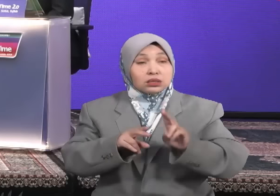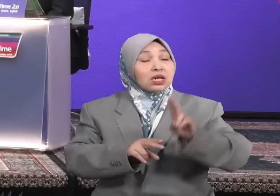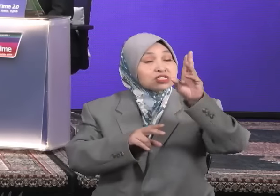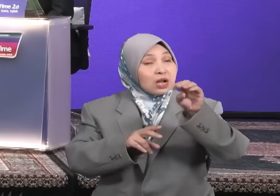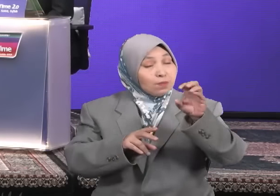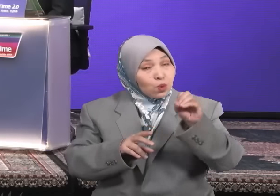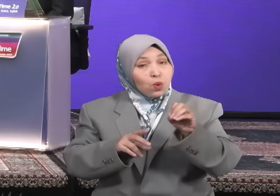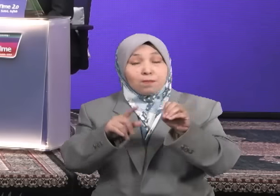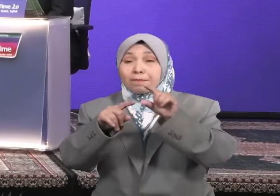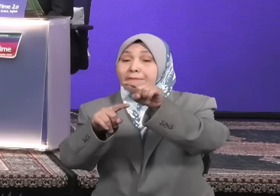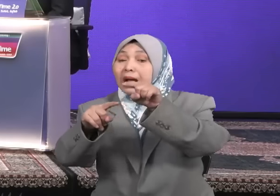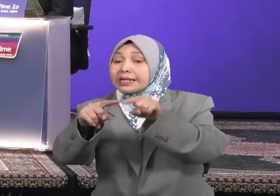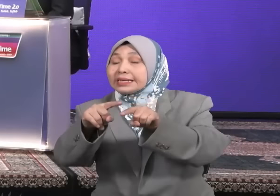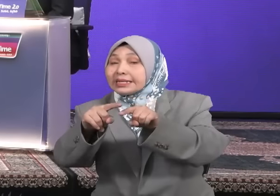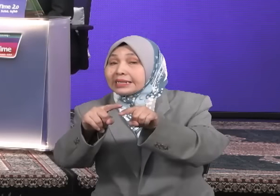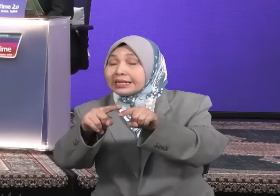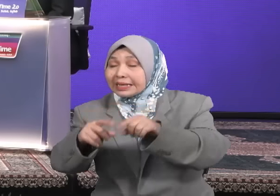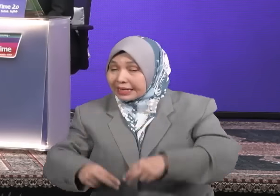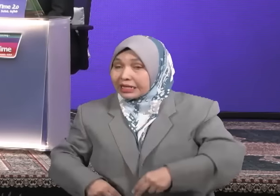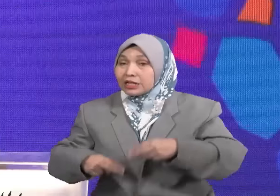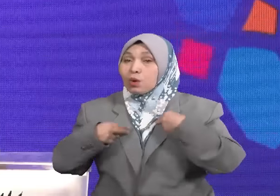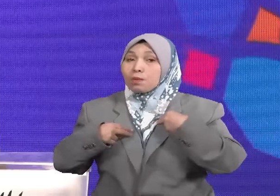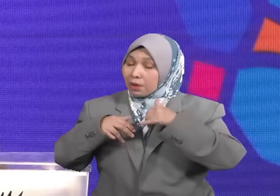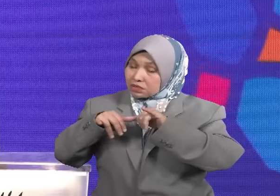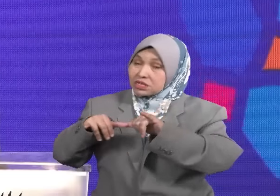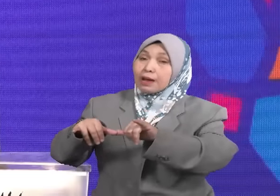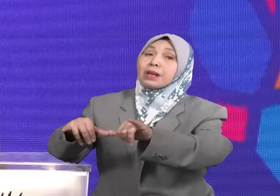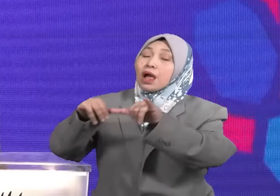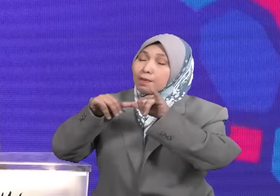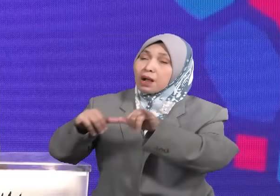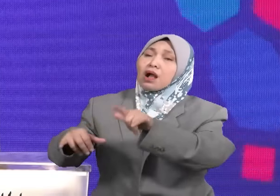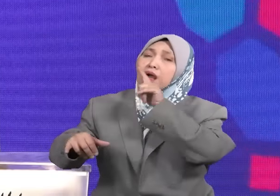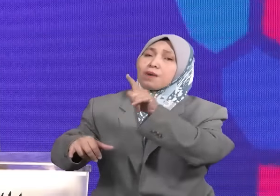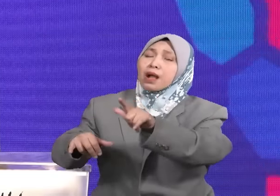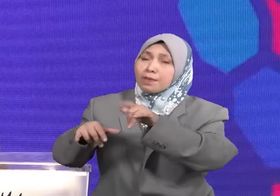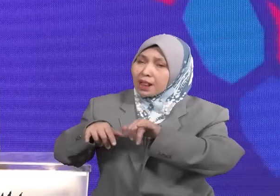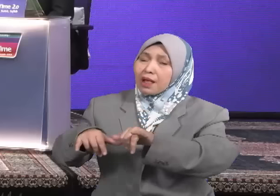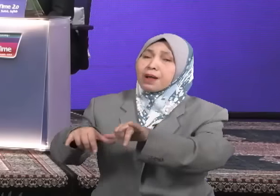bahagi 60 hidup kita bahagi dengan hidup forever, ya, selama-lamanya bahagi